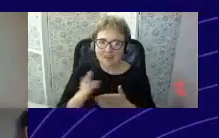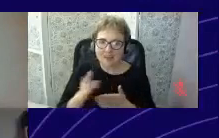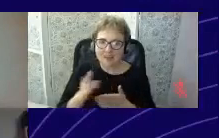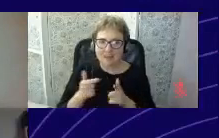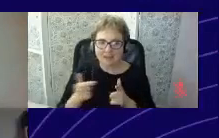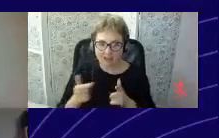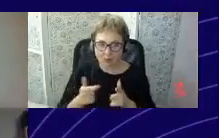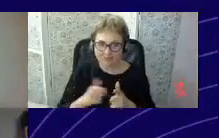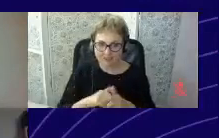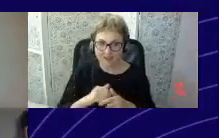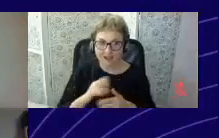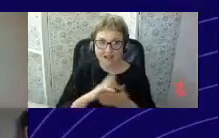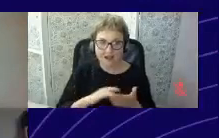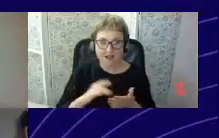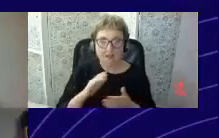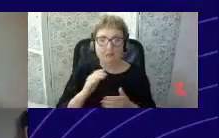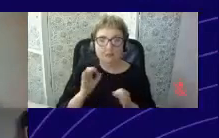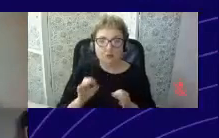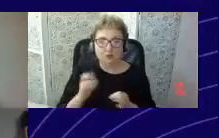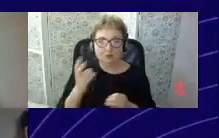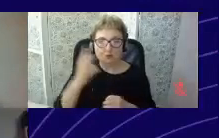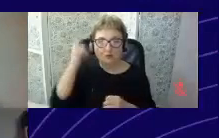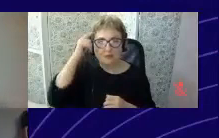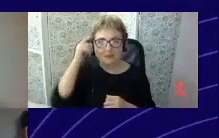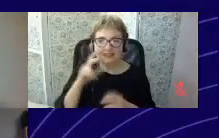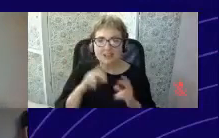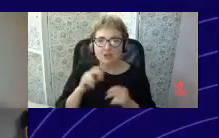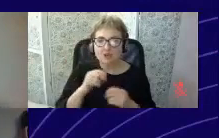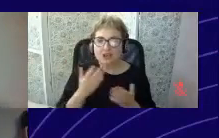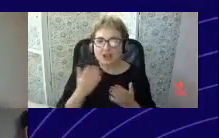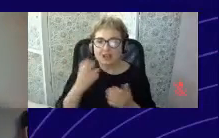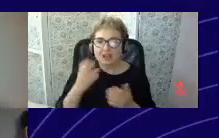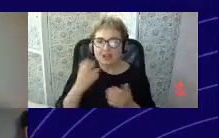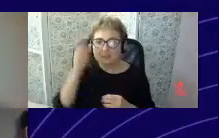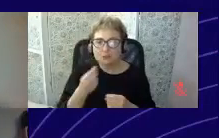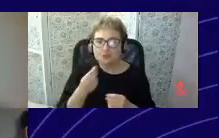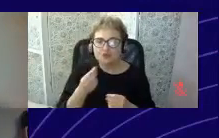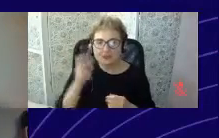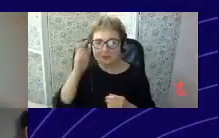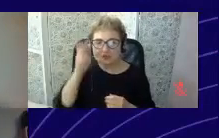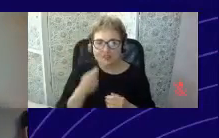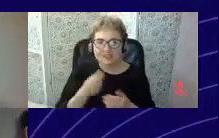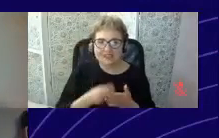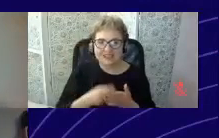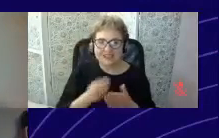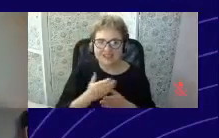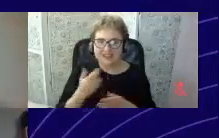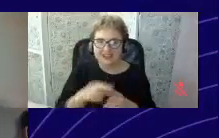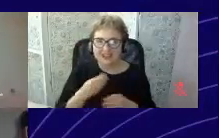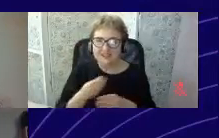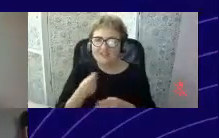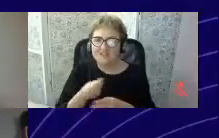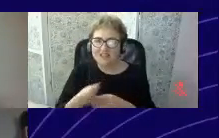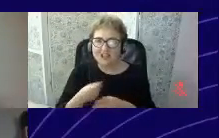направление подготовки. Далее. Безусловно, надо понимать, за счет каких бюджетных средств происходит финансирование. Да, то есть